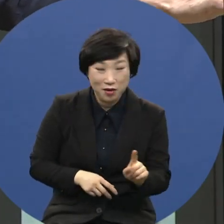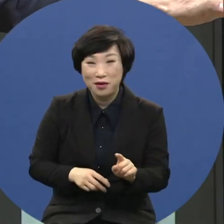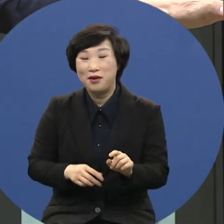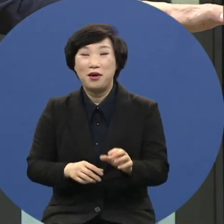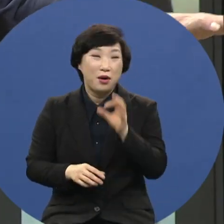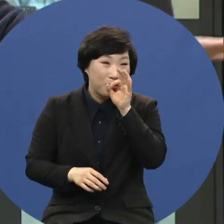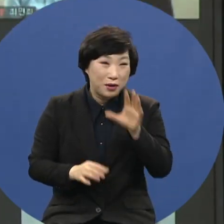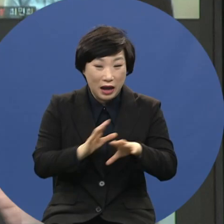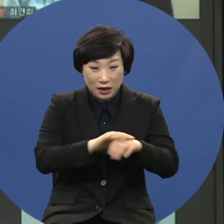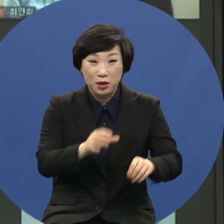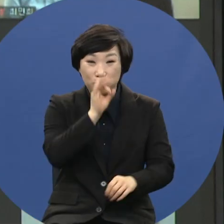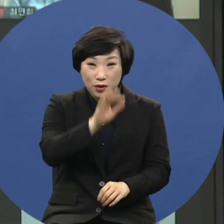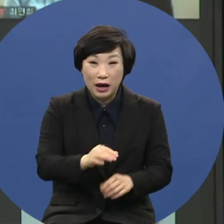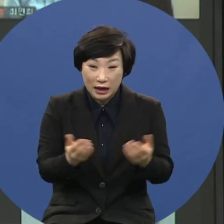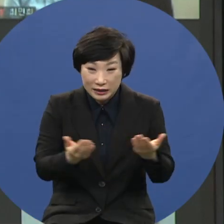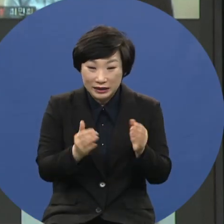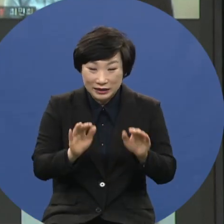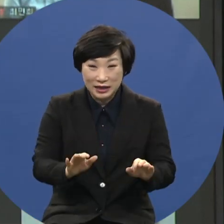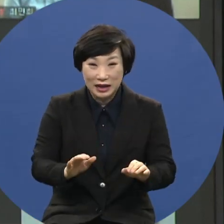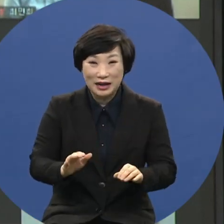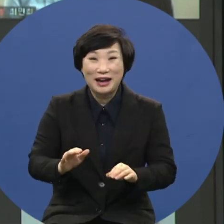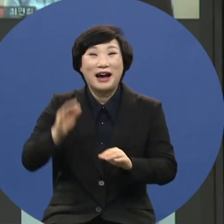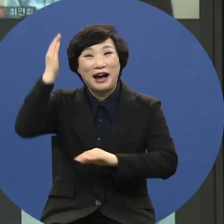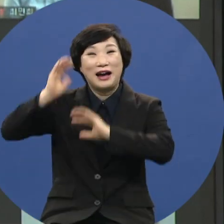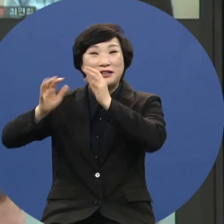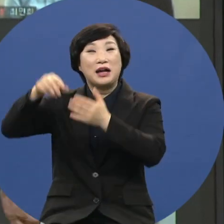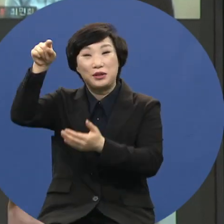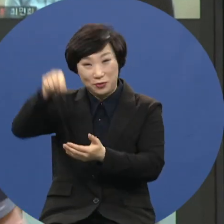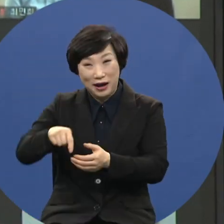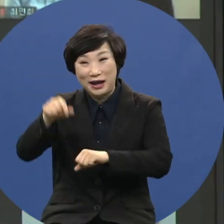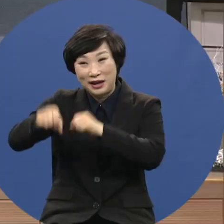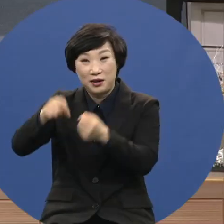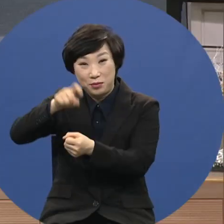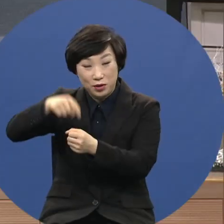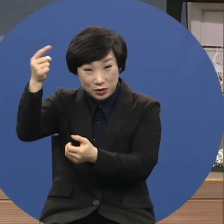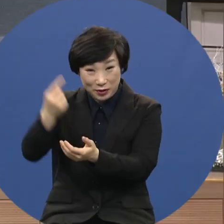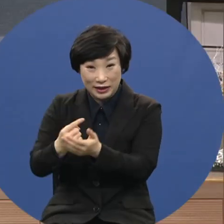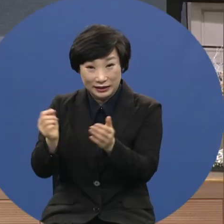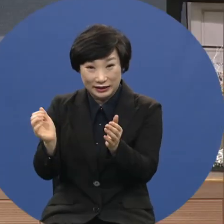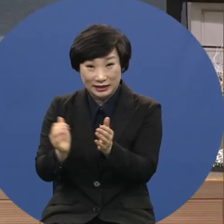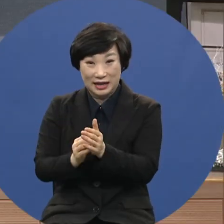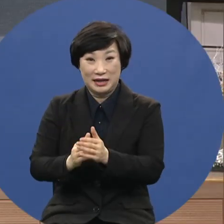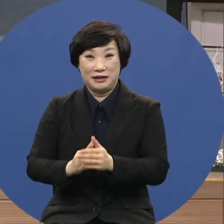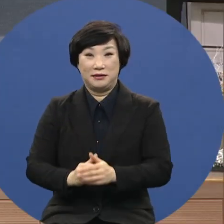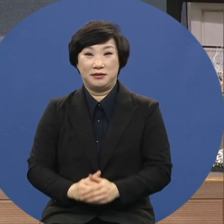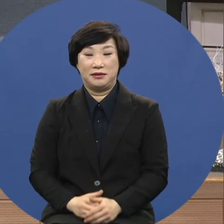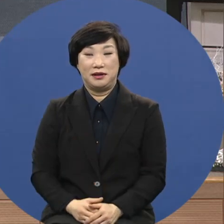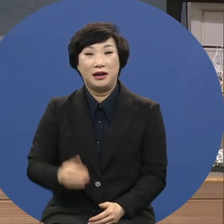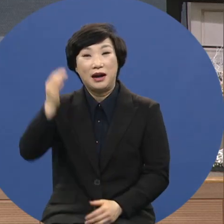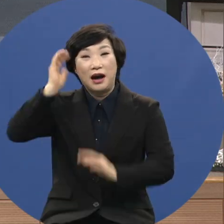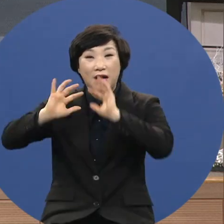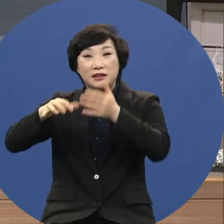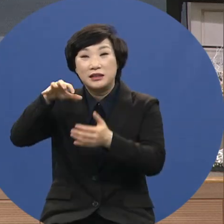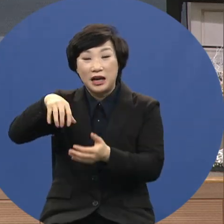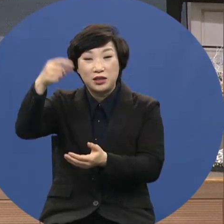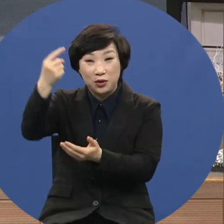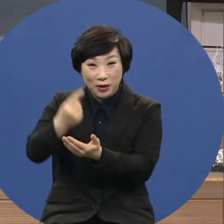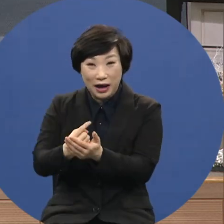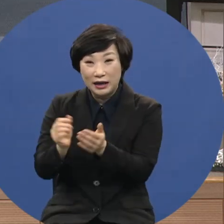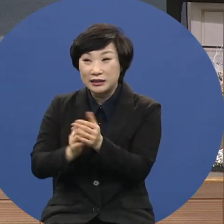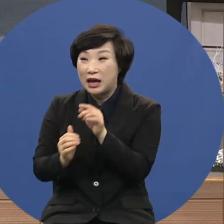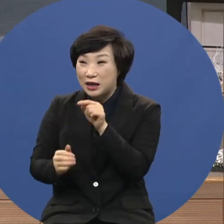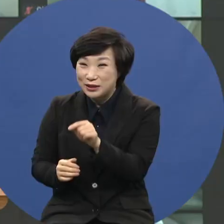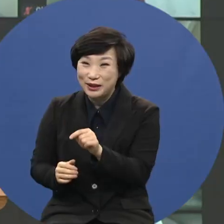할 수 없는 것을 행하러 오셨다. 오셨다. 하늘에서 내려왔다는데